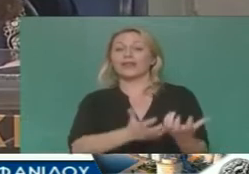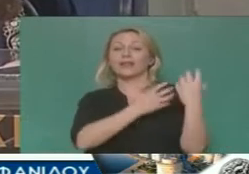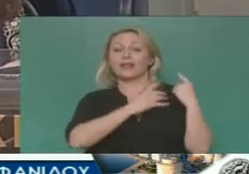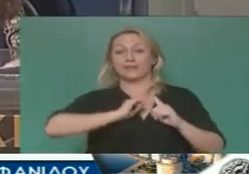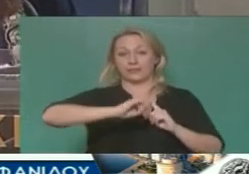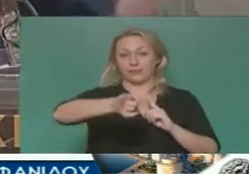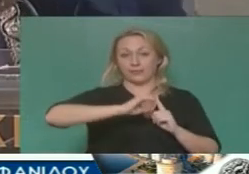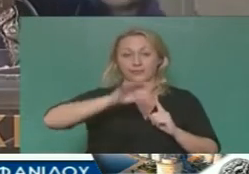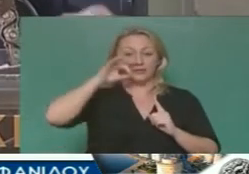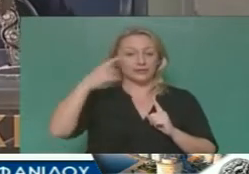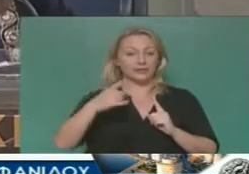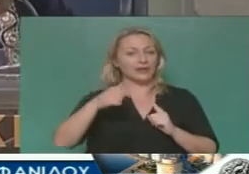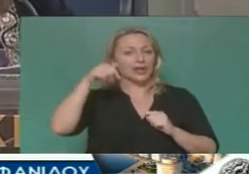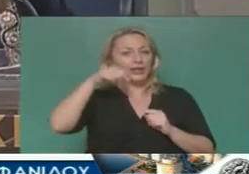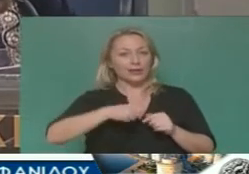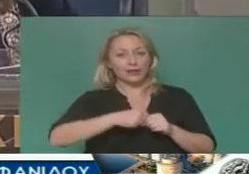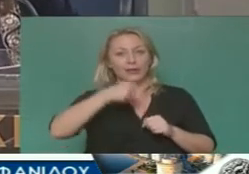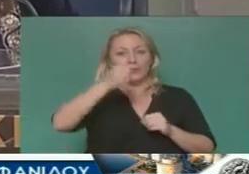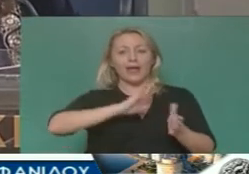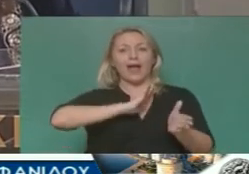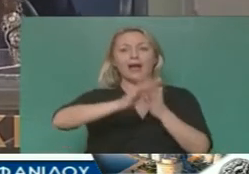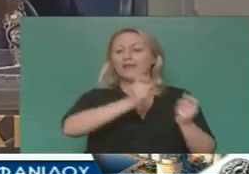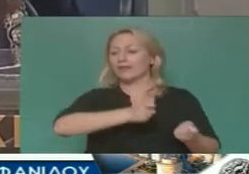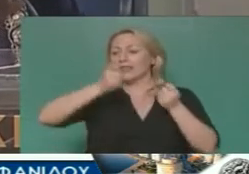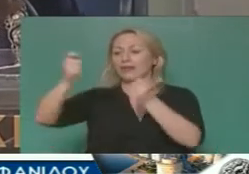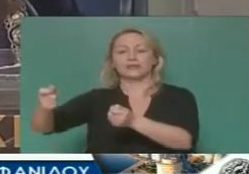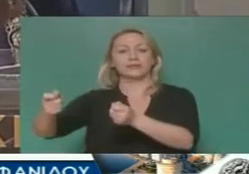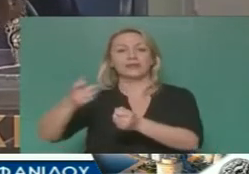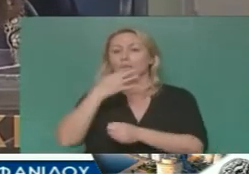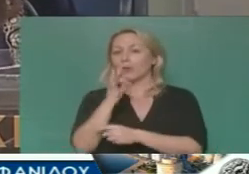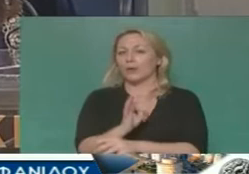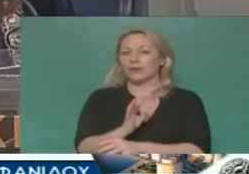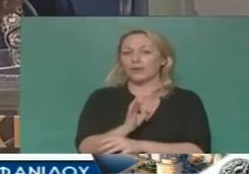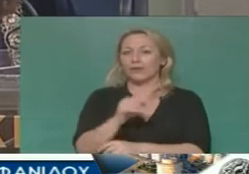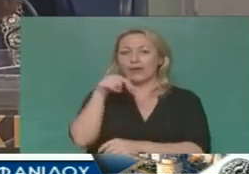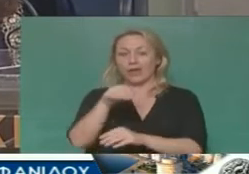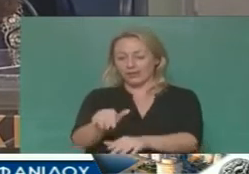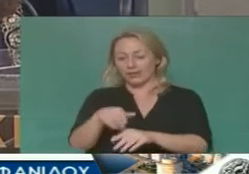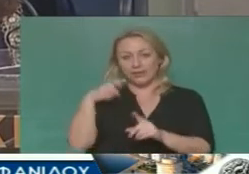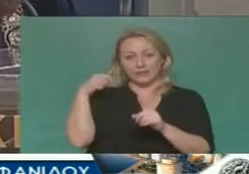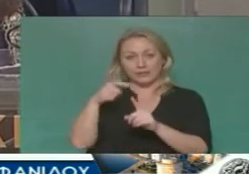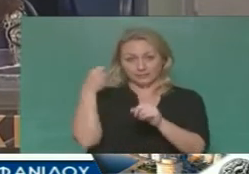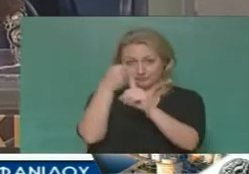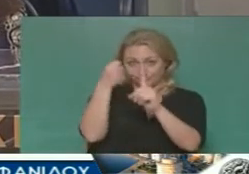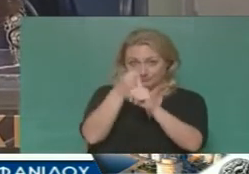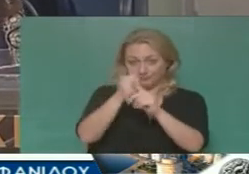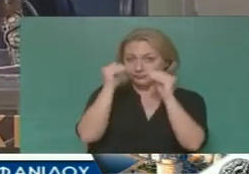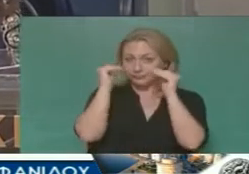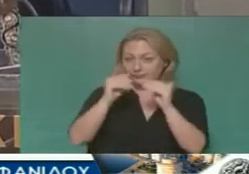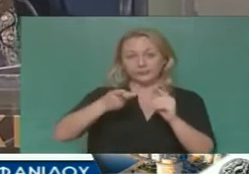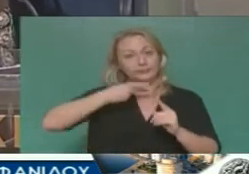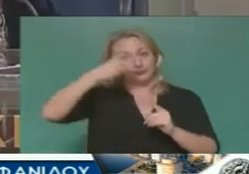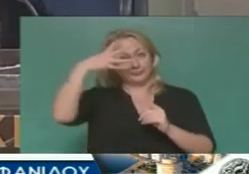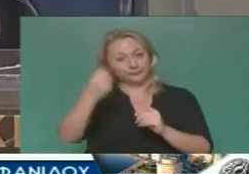για την ανάθεση του συγκοινωνιακού έργου. Γιατί προχωρούν σε απευθείας ανάθεση? Εμείς δεν θα υποχωρήσουμε από τα δίκαια αιτήματά μας, θα συνεχίσουμε